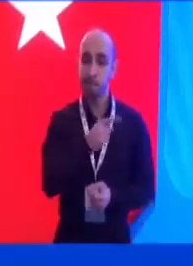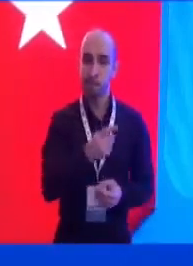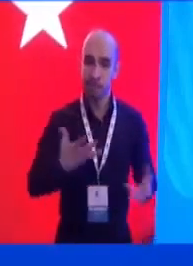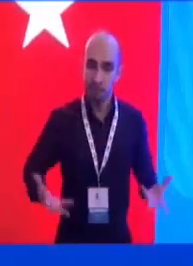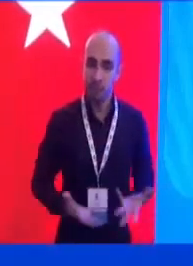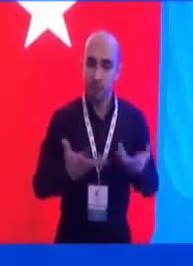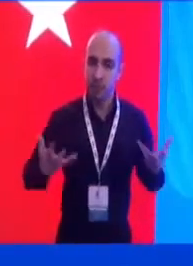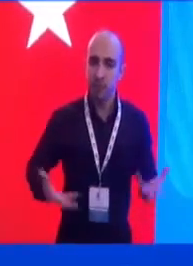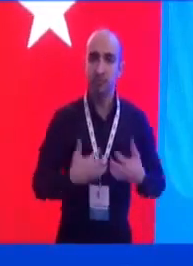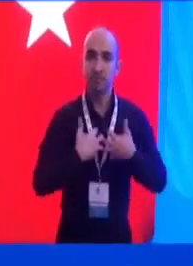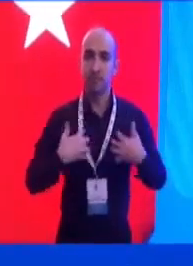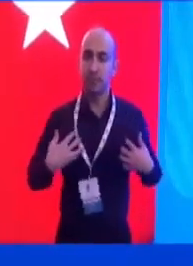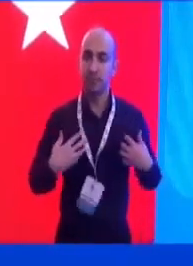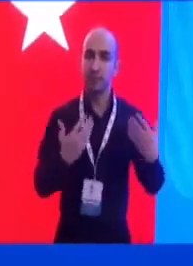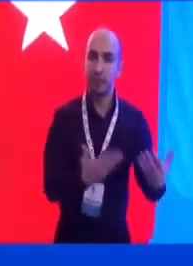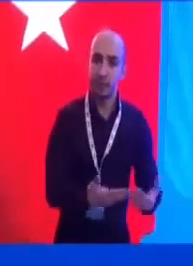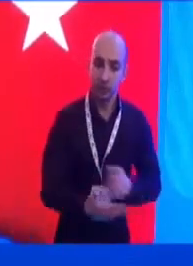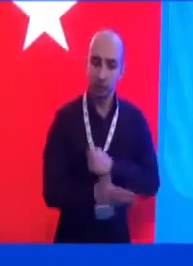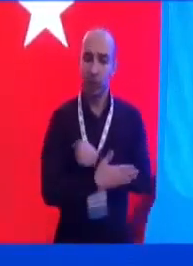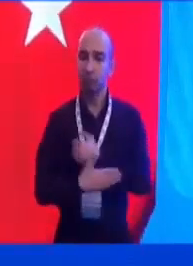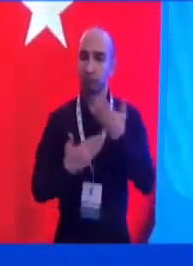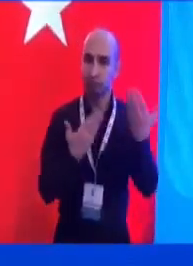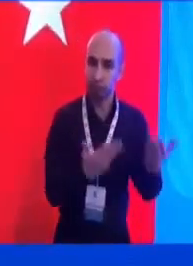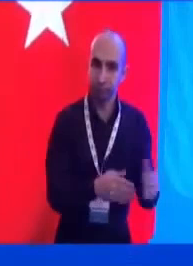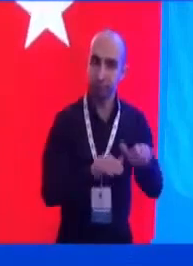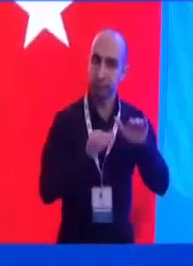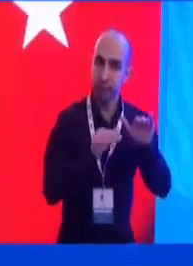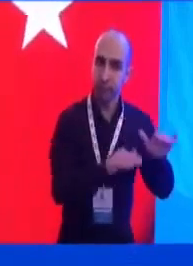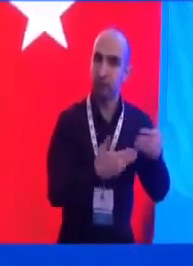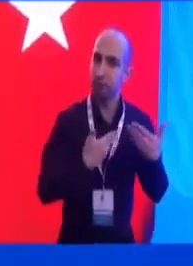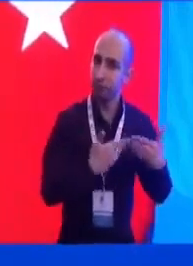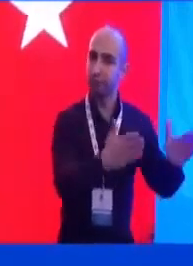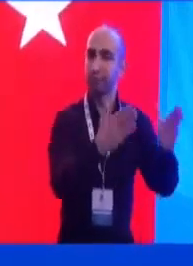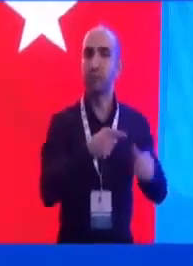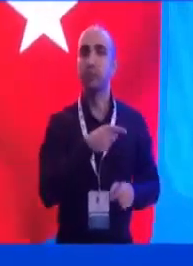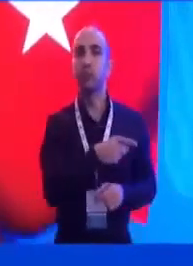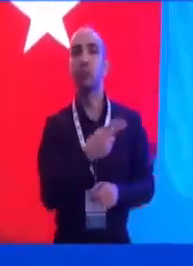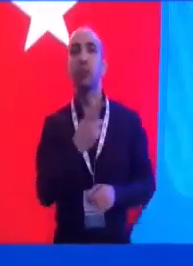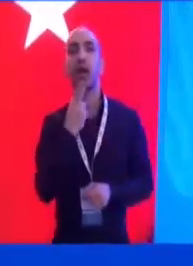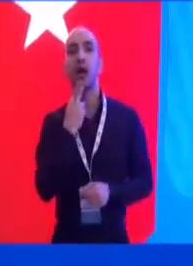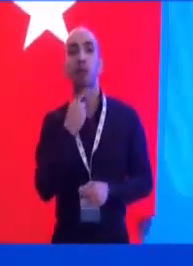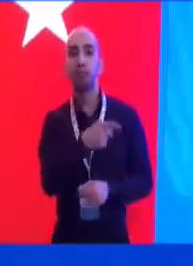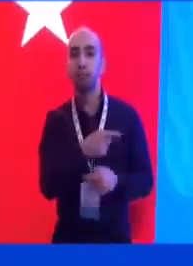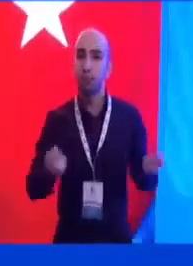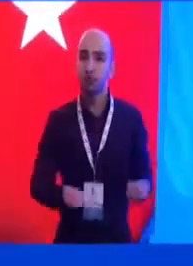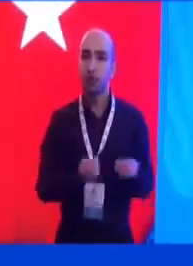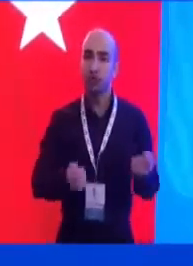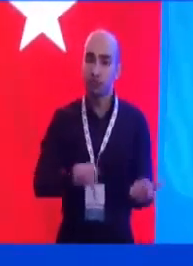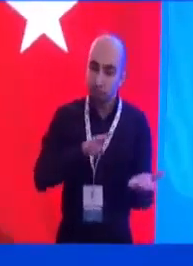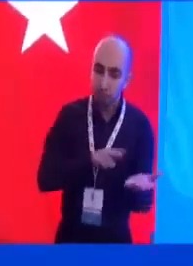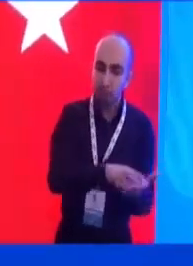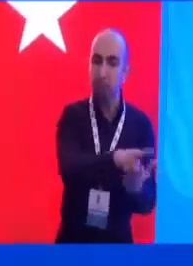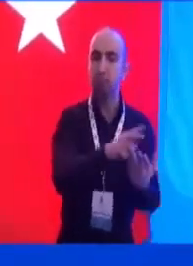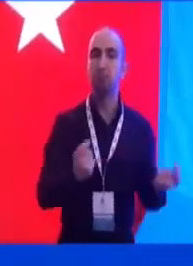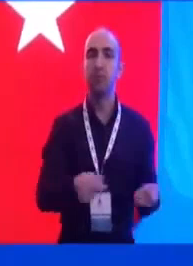cesaretlendireceğiz, motive edeceğiz, yardımcı olacağız, önlerini açacağız ki kadınlar siyasette hak